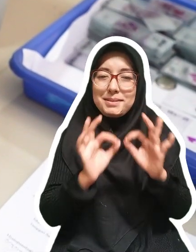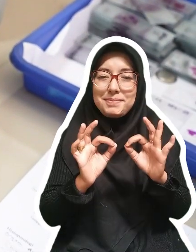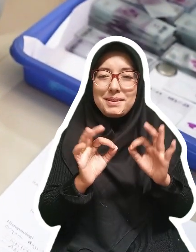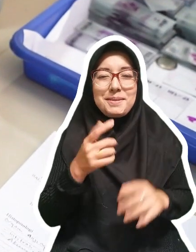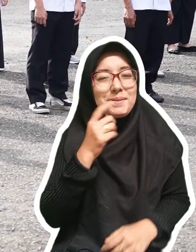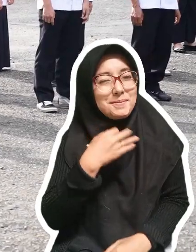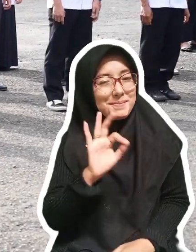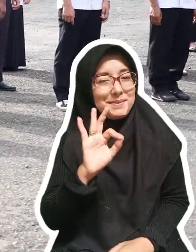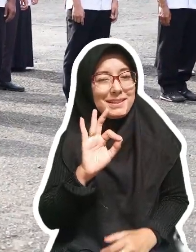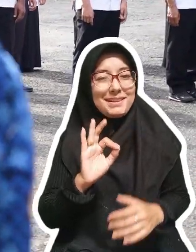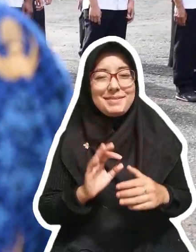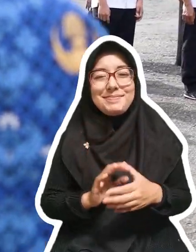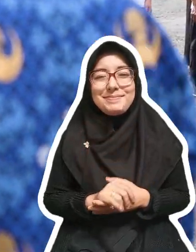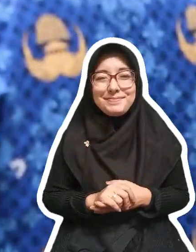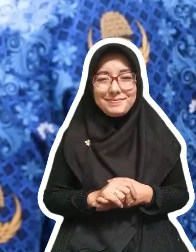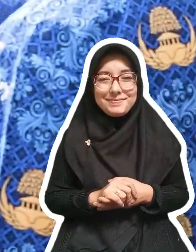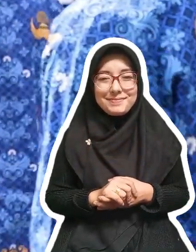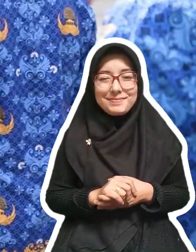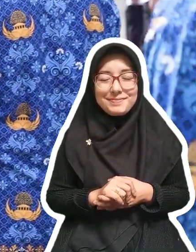dan modern.